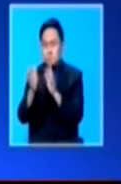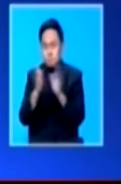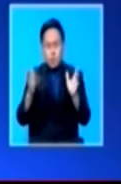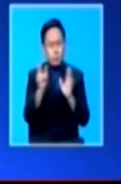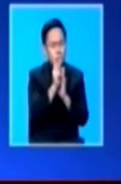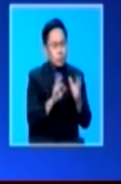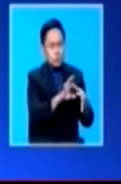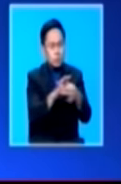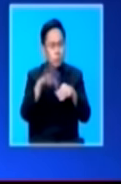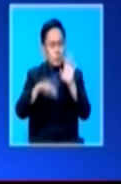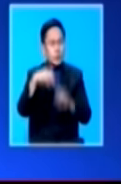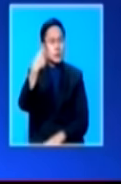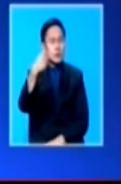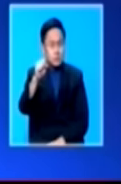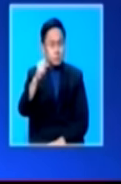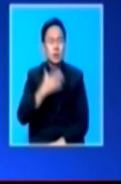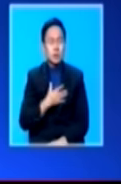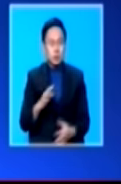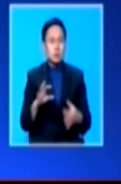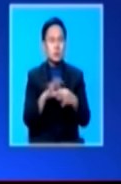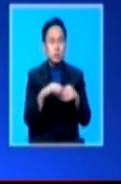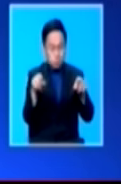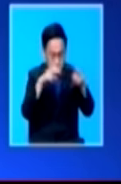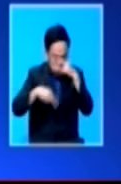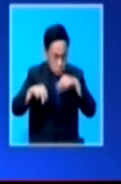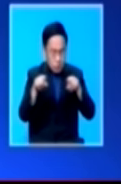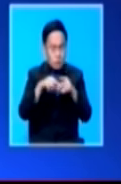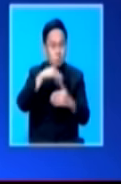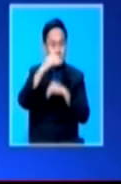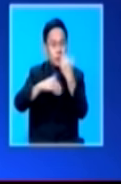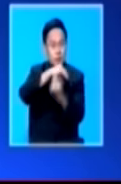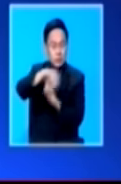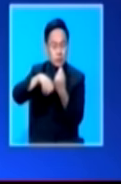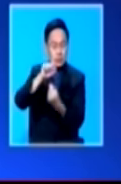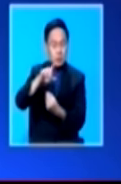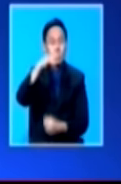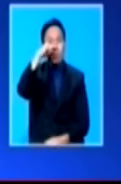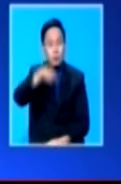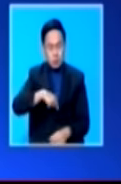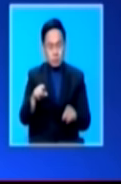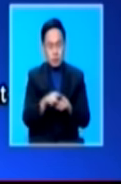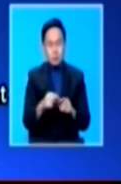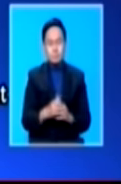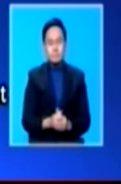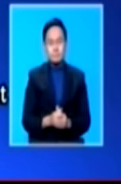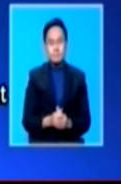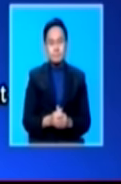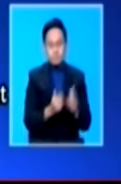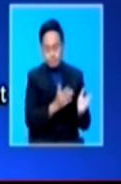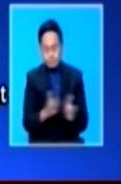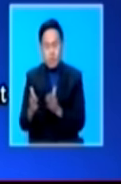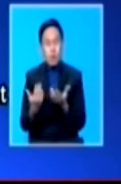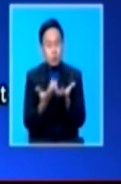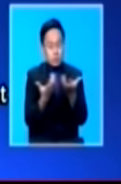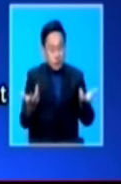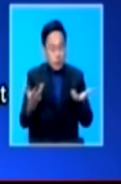นะเพราะนั้นเราเป็นปัจจัยในการพิจารณาด้วยนะครับในการพัฒนาเศรษฐกิจและสังคมของประเทศในส่วนของการเพิ่มมูลค่าสินค้า